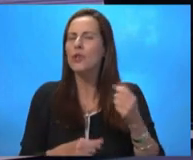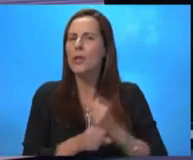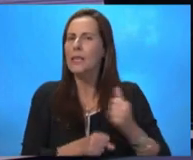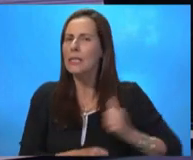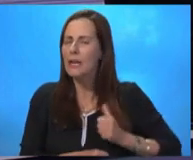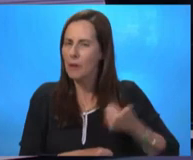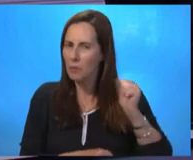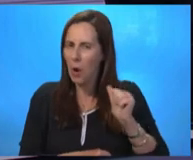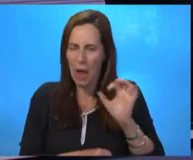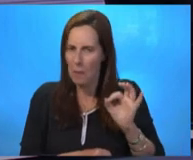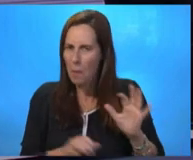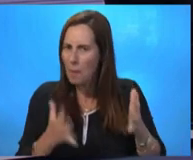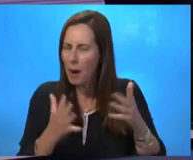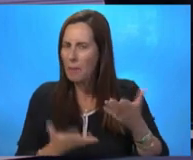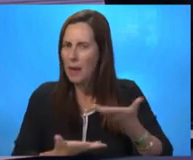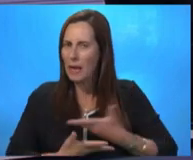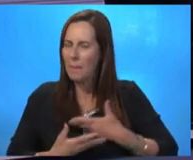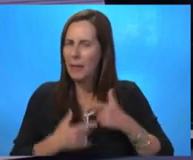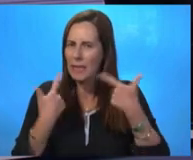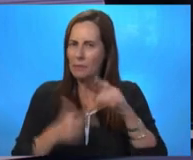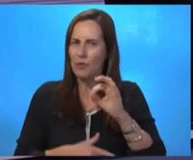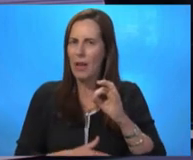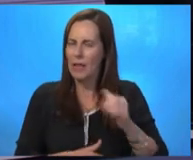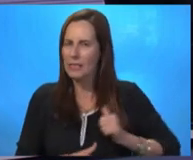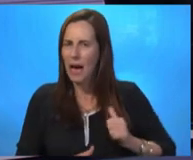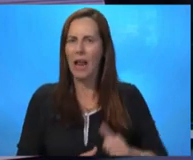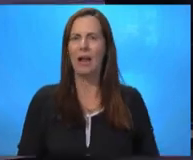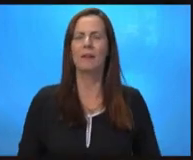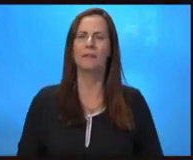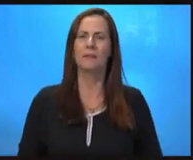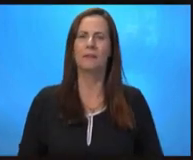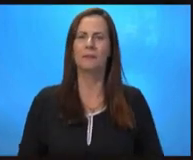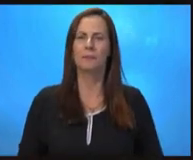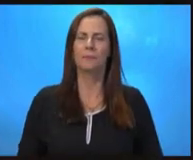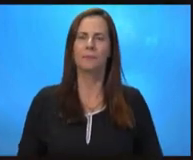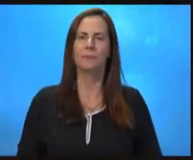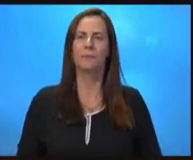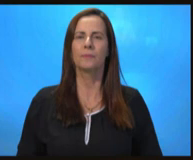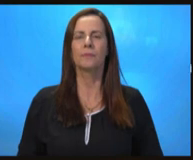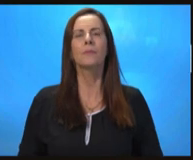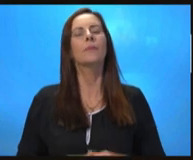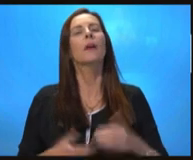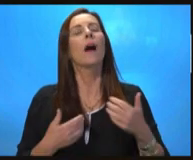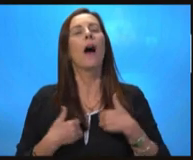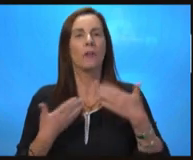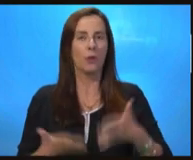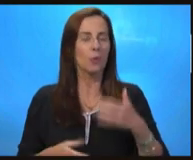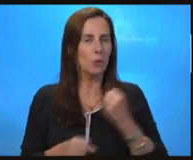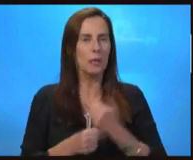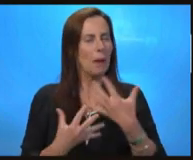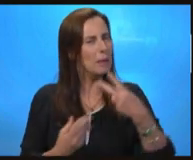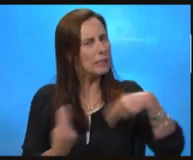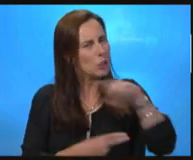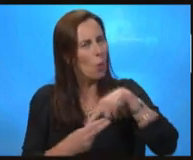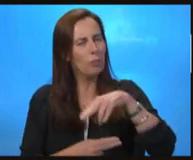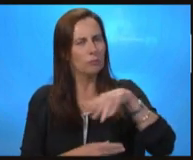לא ממש ממהרים לקבל את ההסברים של דובר צה"ל. נכון, רומי, לילה טוב. אנחנו עורכים היום כמה סיורים ברחבי